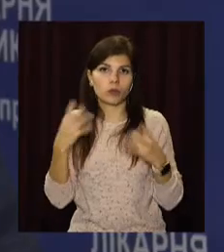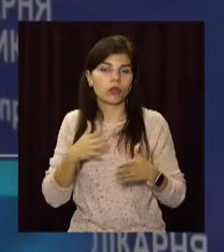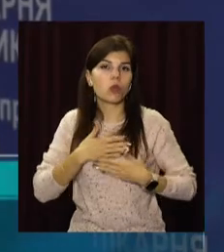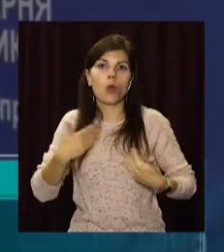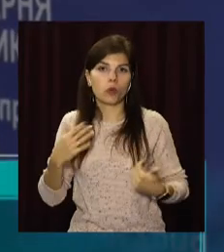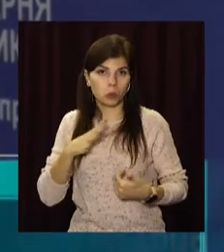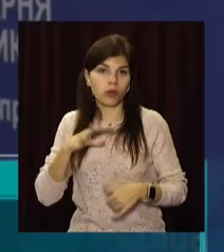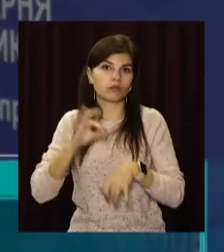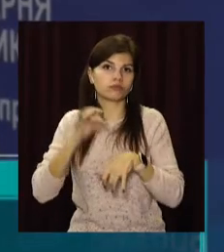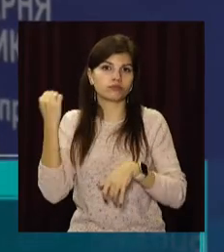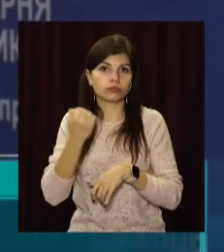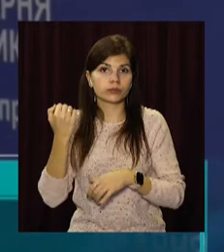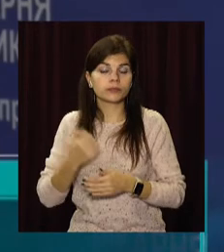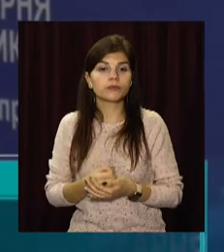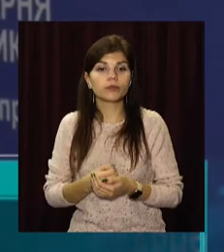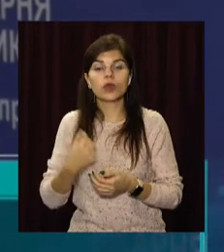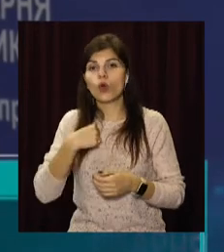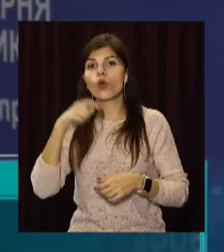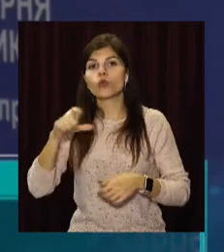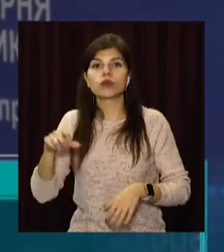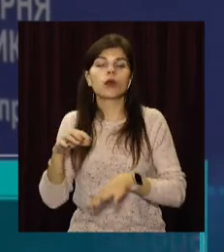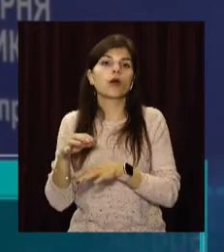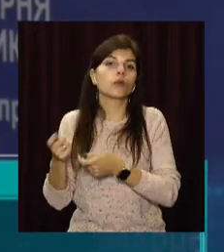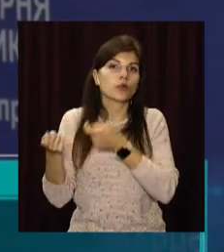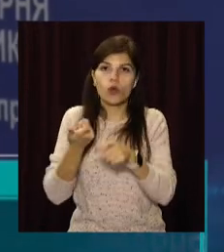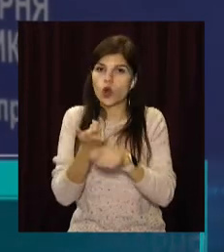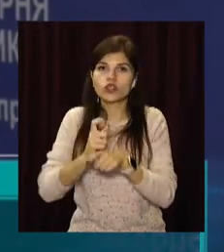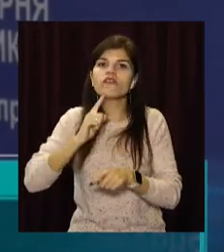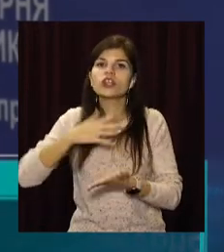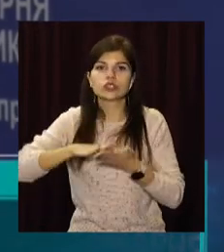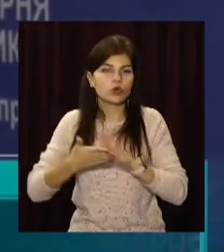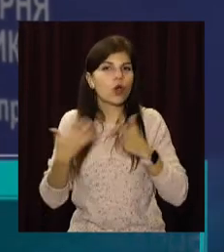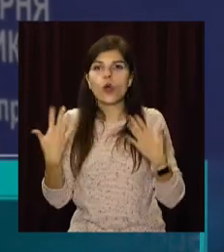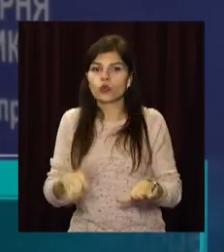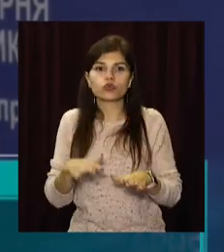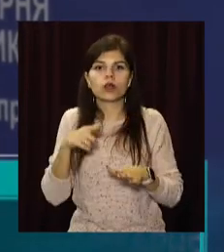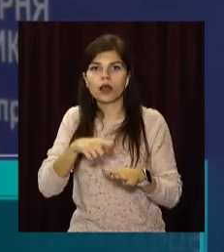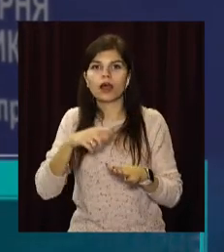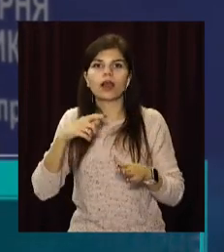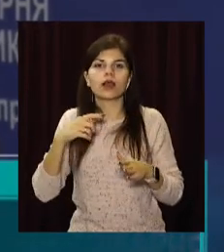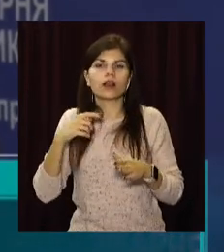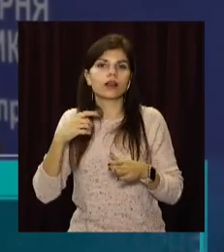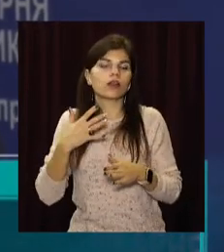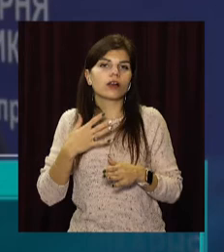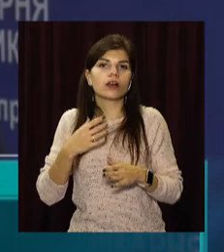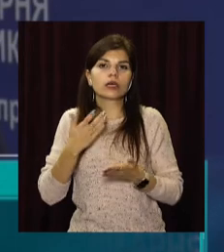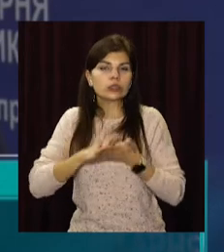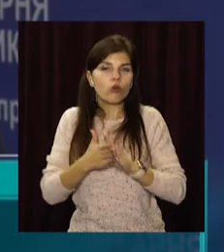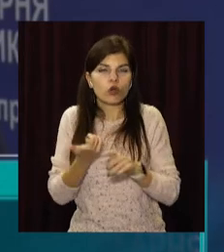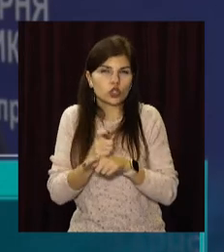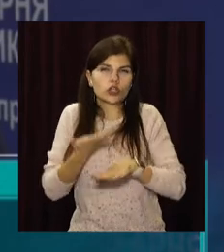Людей доставляють до нас в дуже важкому стані. Сьогодні вже не видержує апаратура, дуже важка